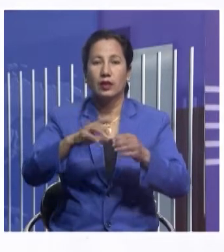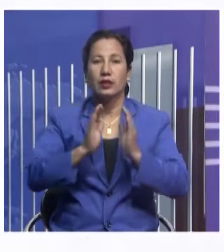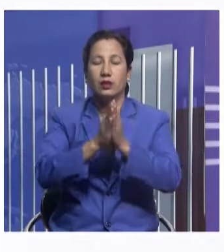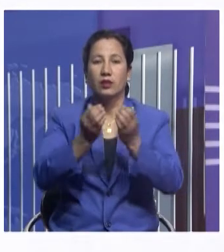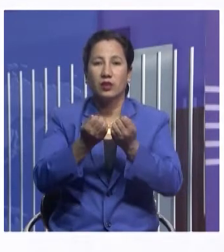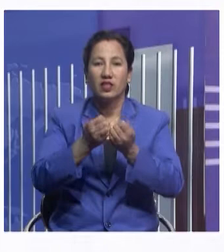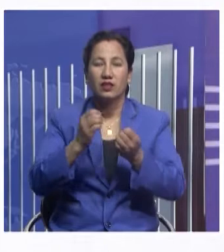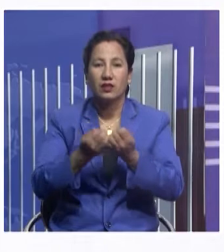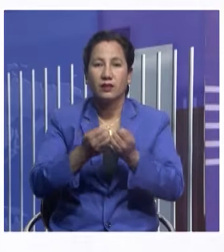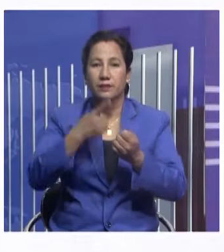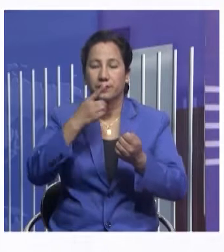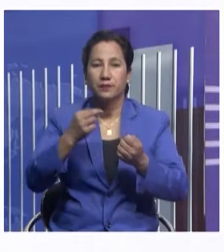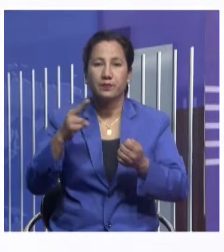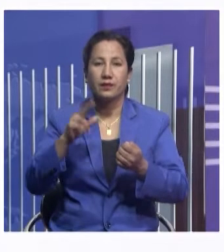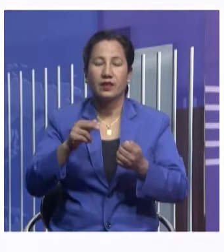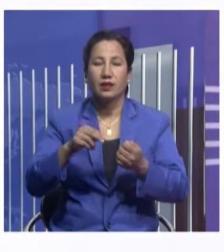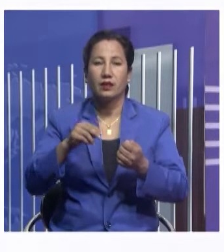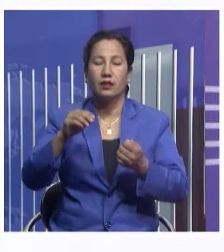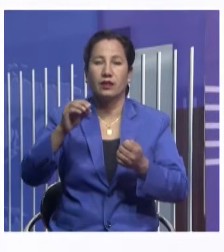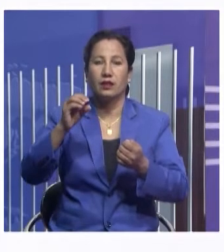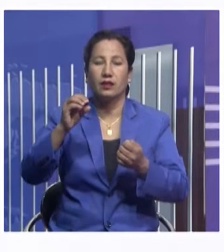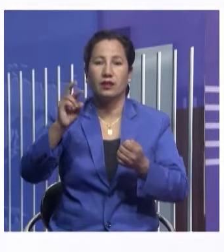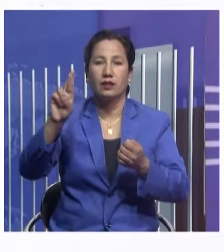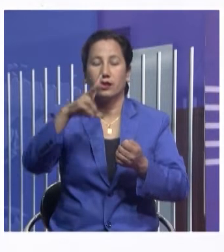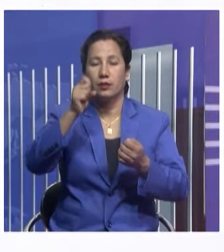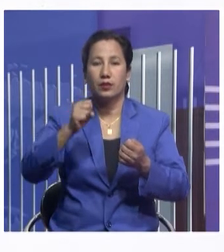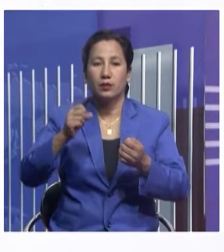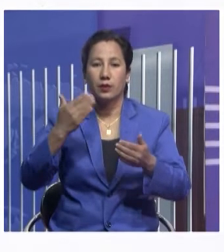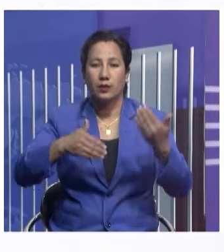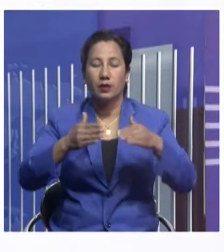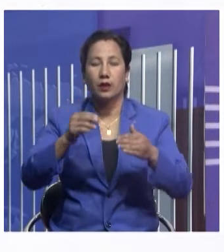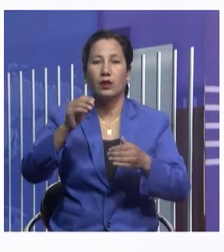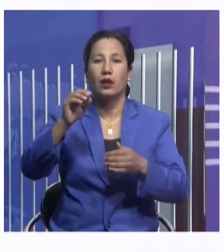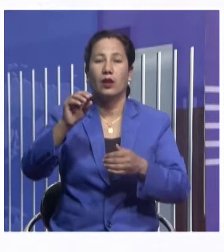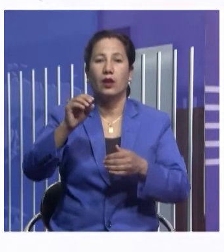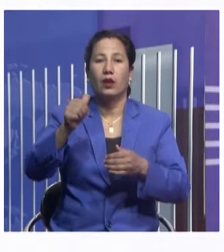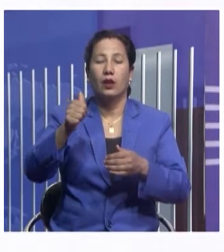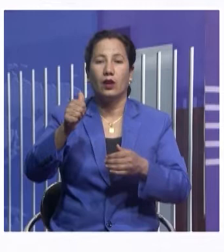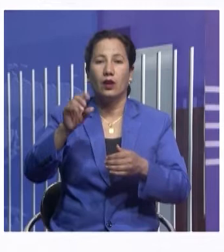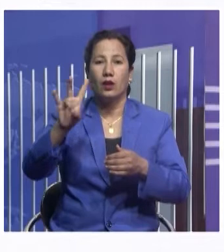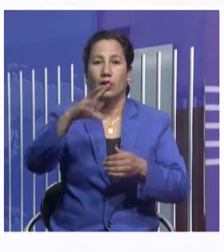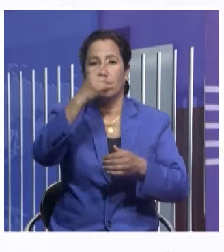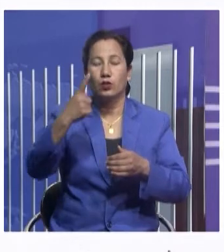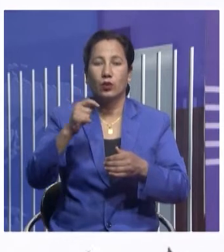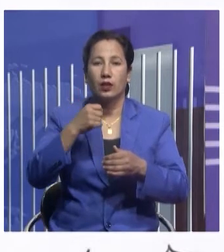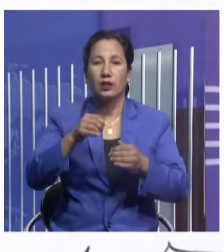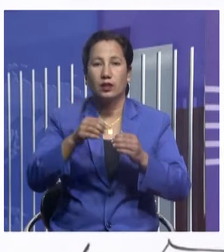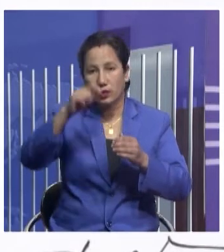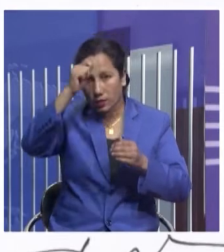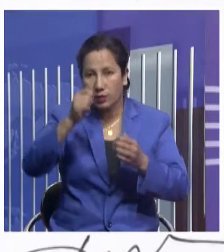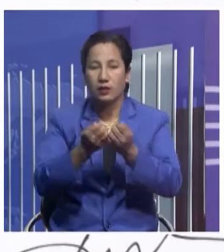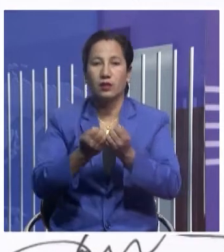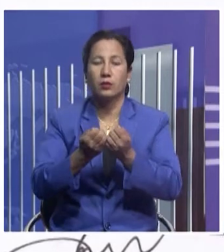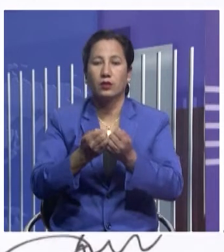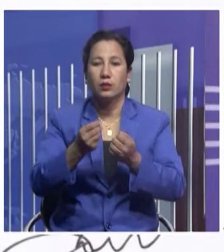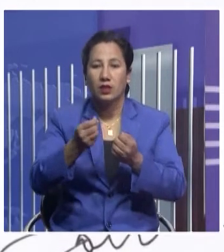प्रदान गरिने निर्णय भएको छ। रेफ्रीतर्फ तेक्वान्दोका अशोक खड्कालाई सम्मान गरिने भएको छ। उनीहरूलाई नगदसहित